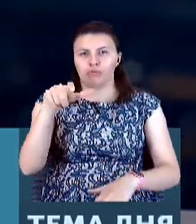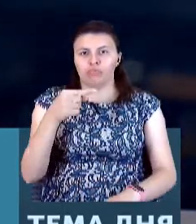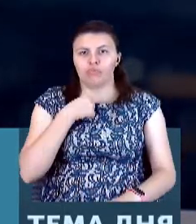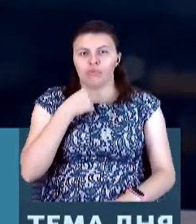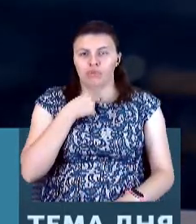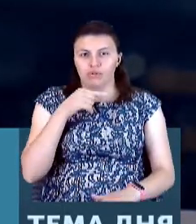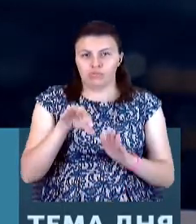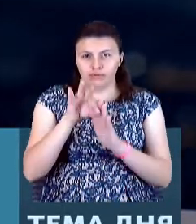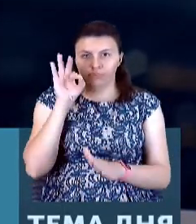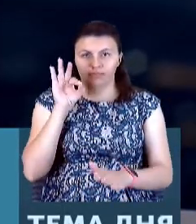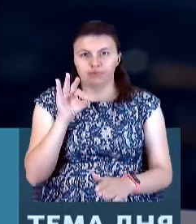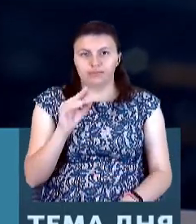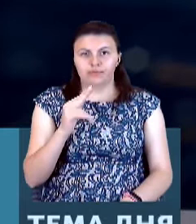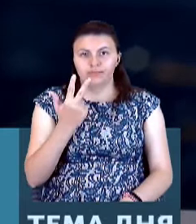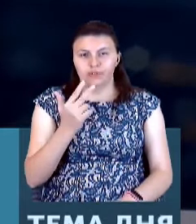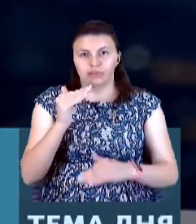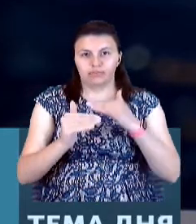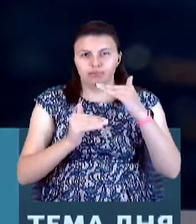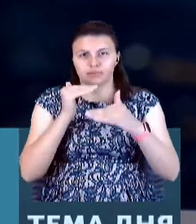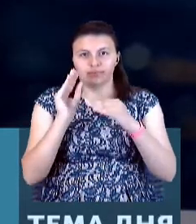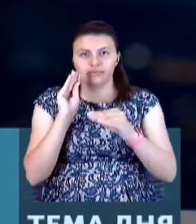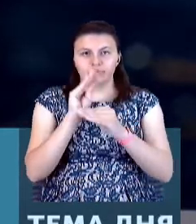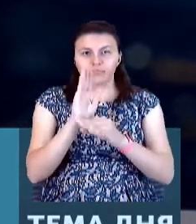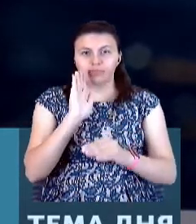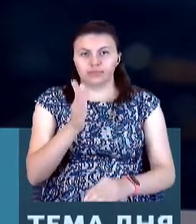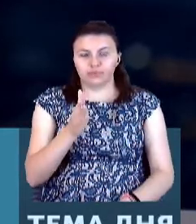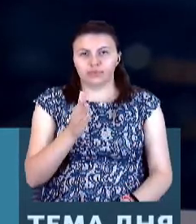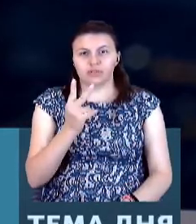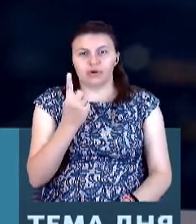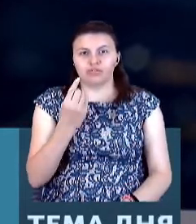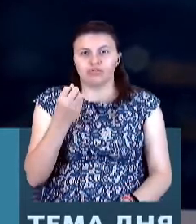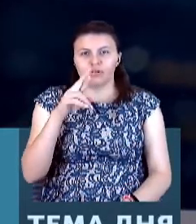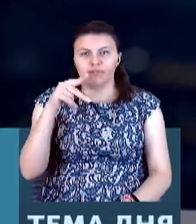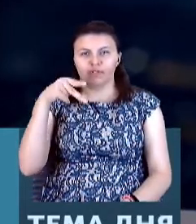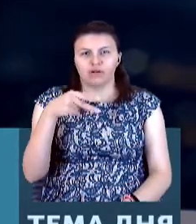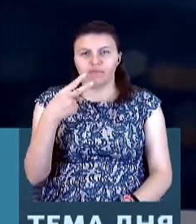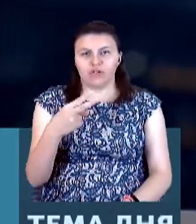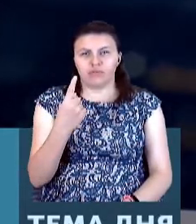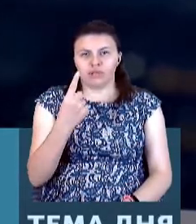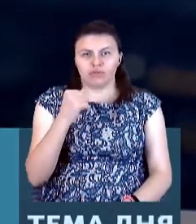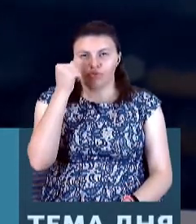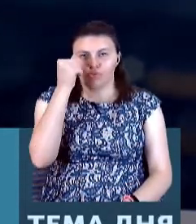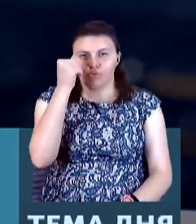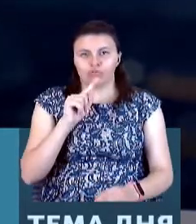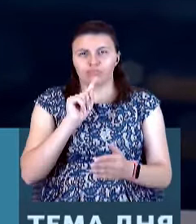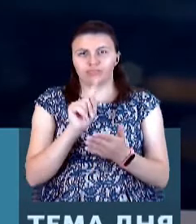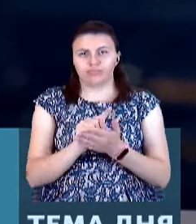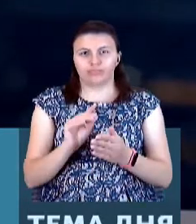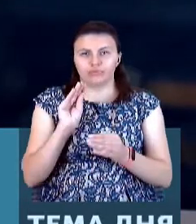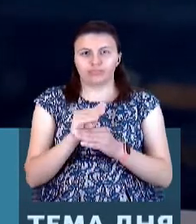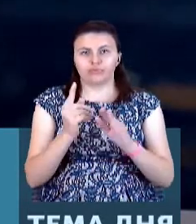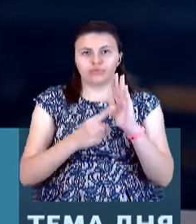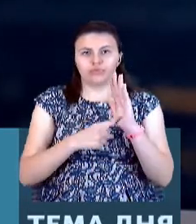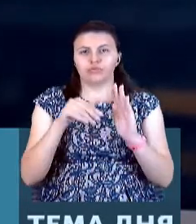планує в три етапи підвищити мінімальну заробітну плату. І з 1 січня 2021 року вона має зрости до 6